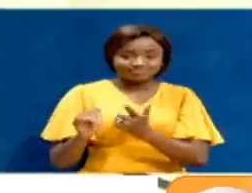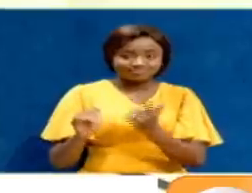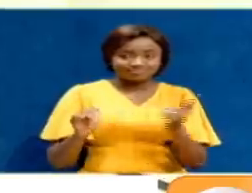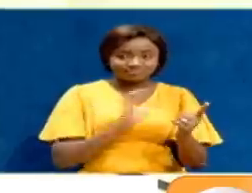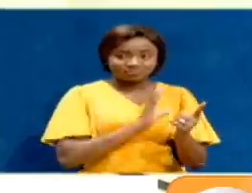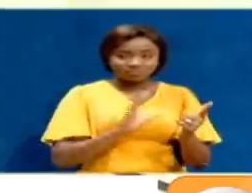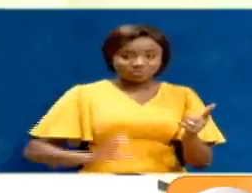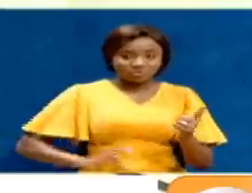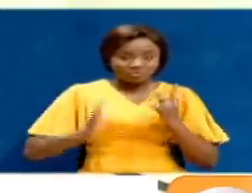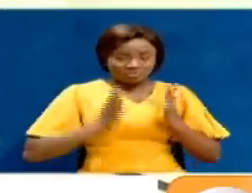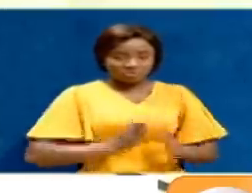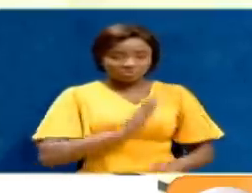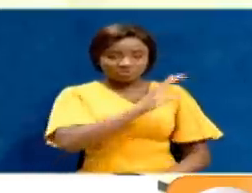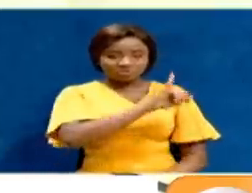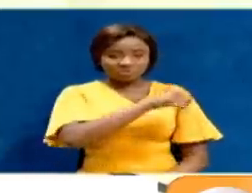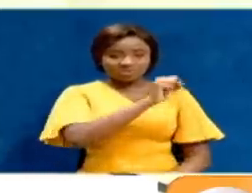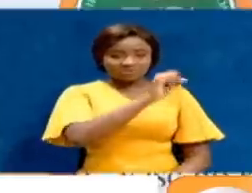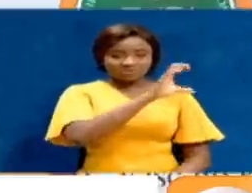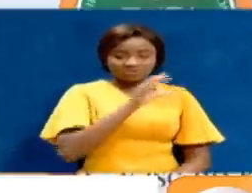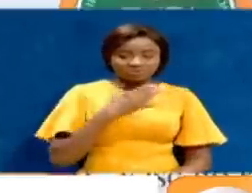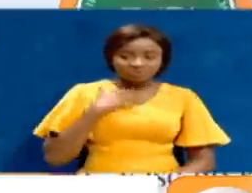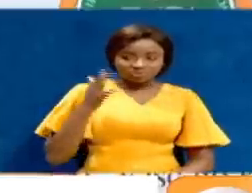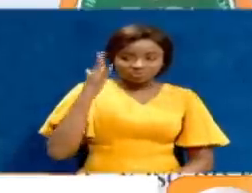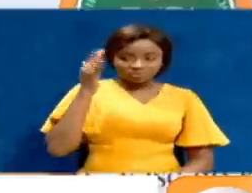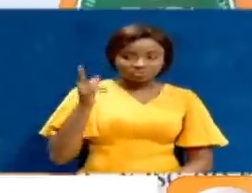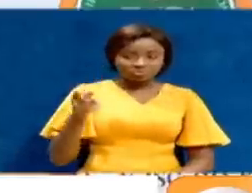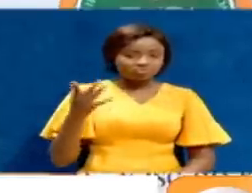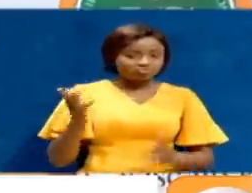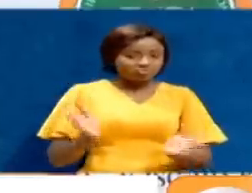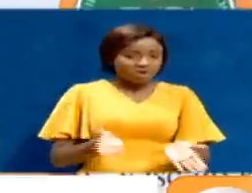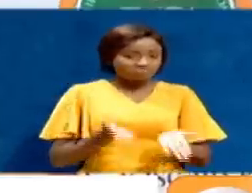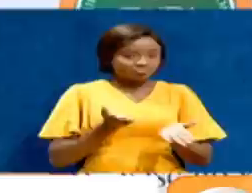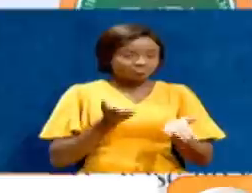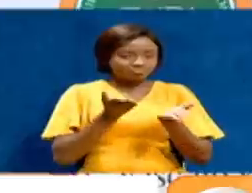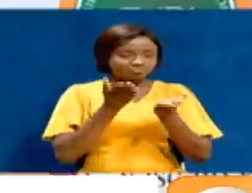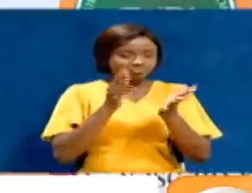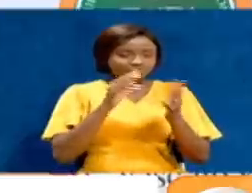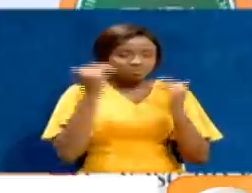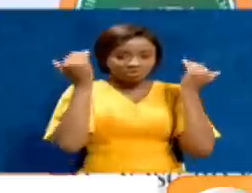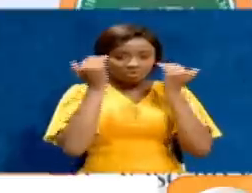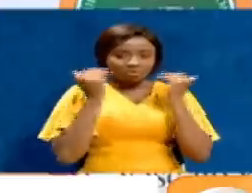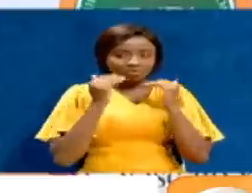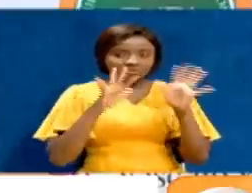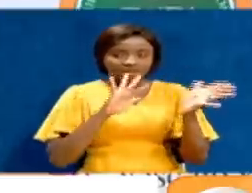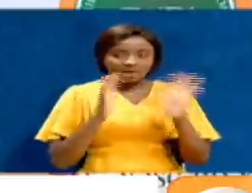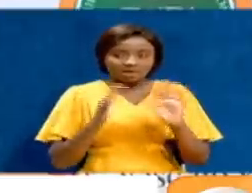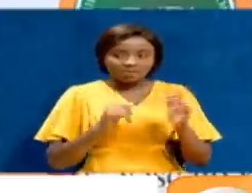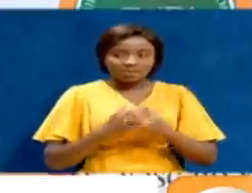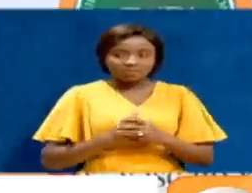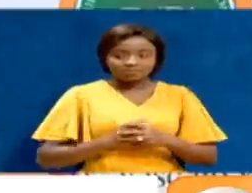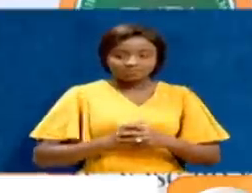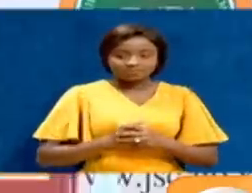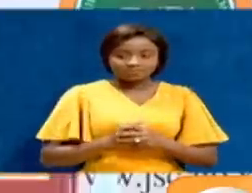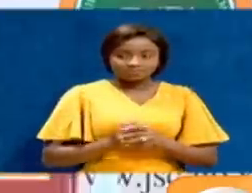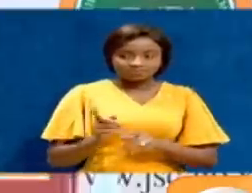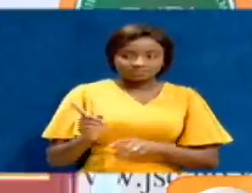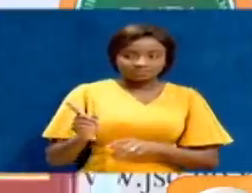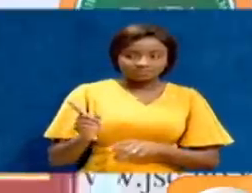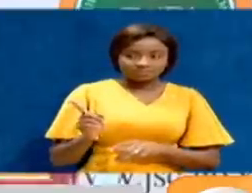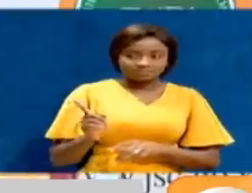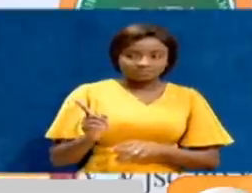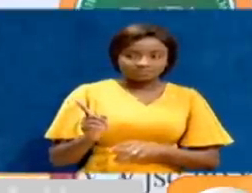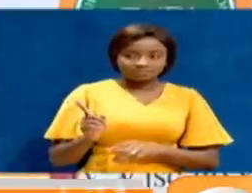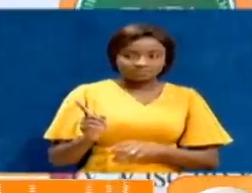wakitaka kujua mipango yake ya kuimarisha idara ya mahakama. If I were to be the new CJ, I would not even initiate any new law court. I would